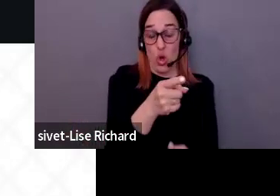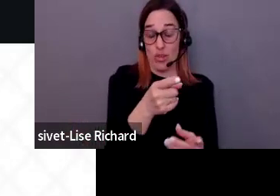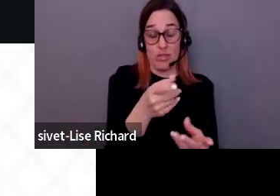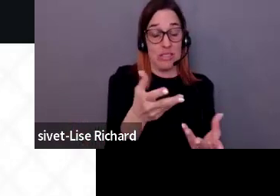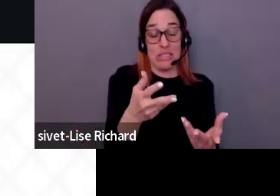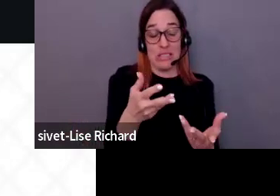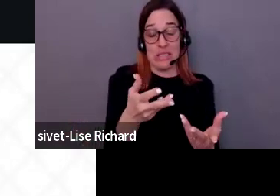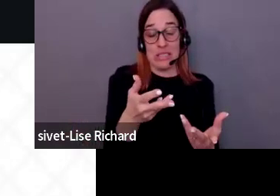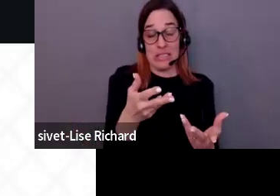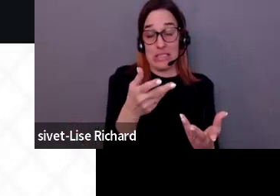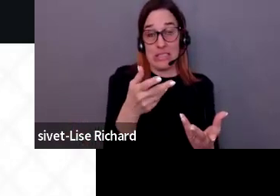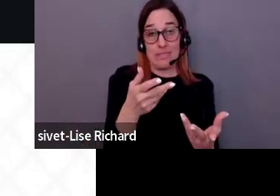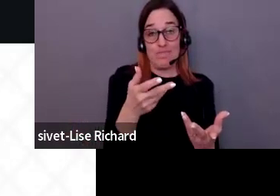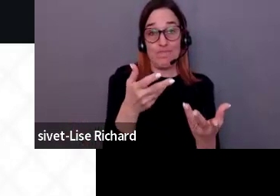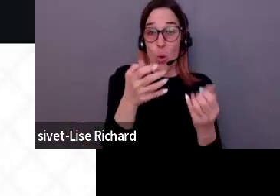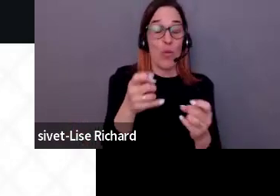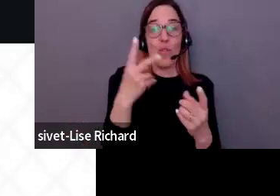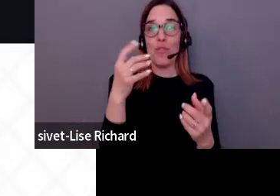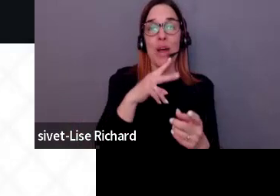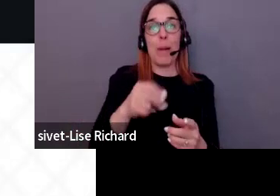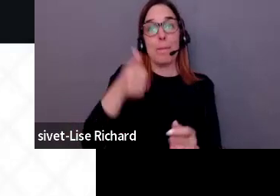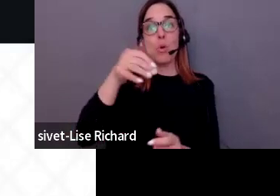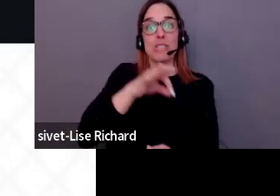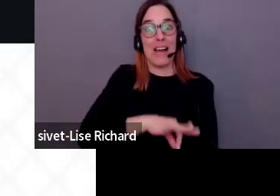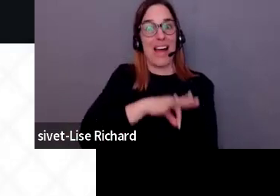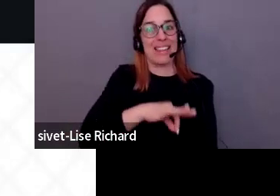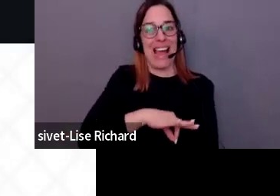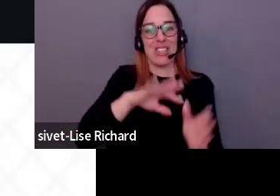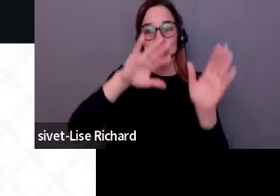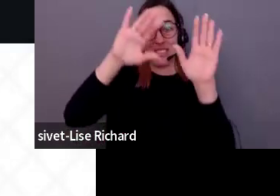mettre à l'avantage notre